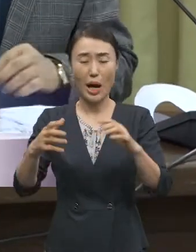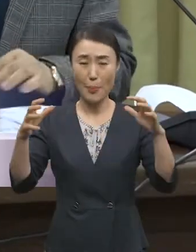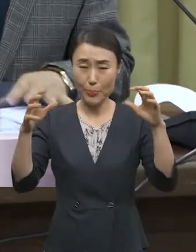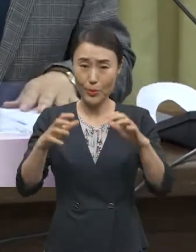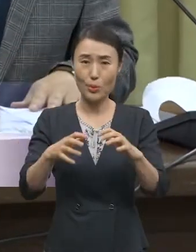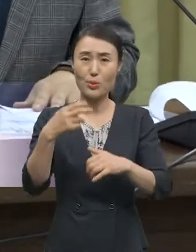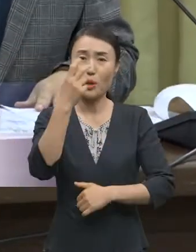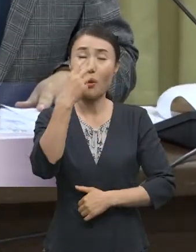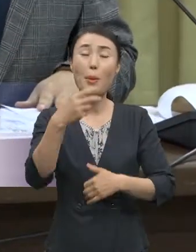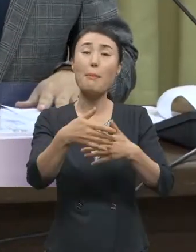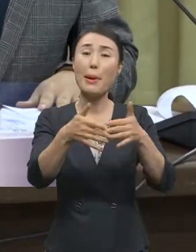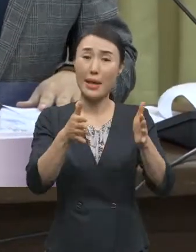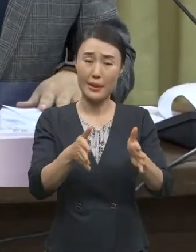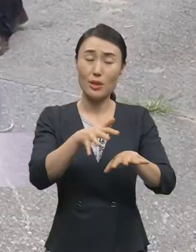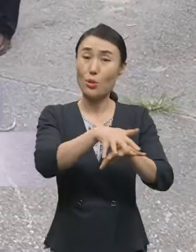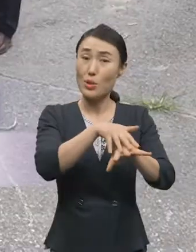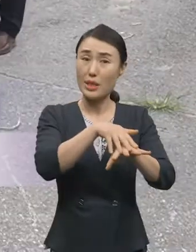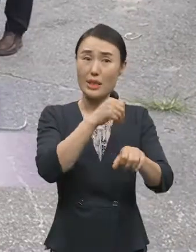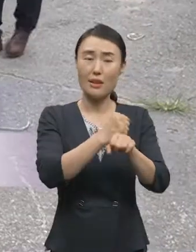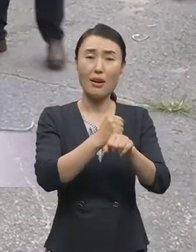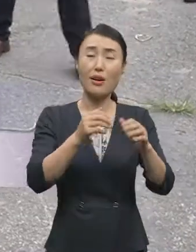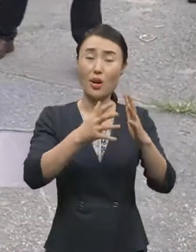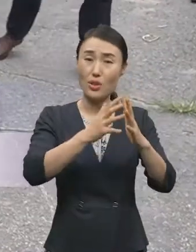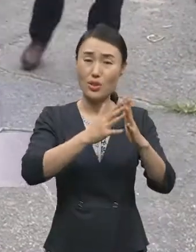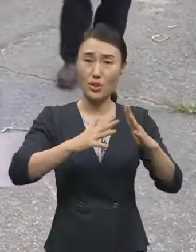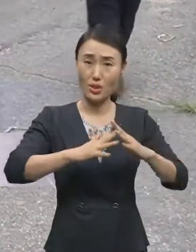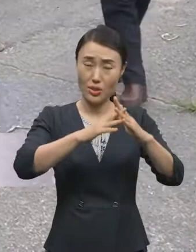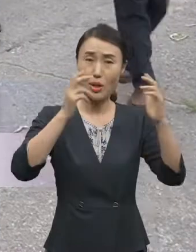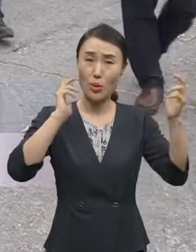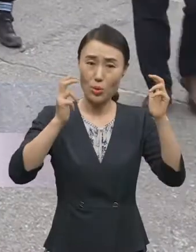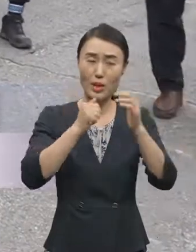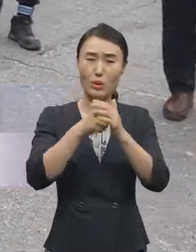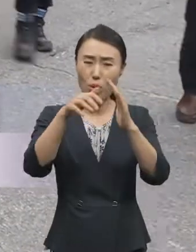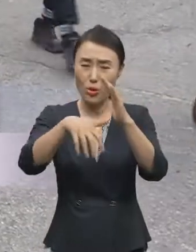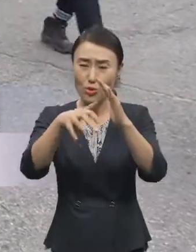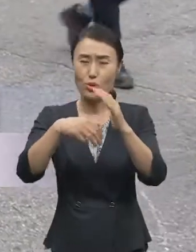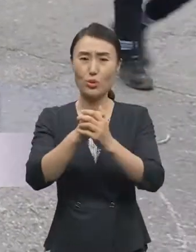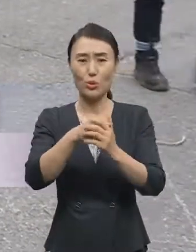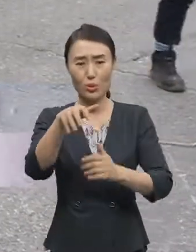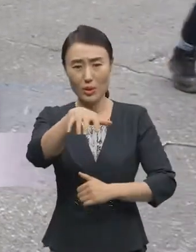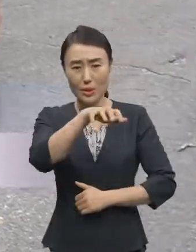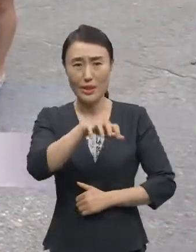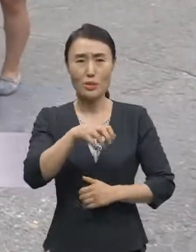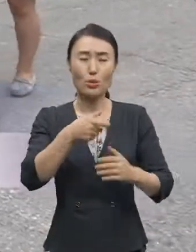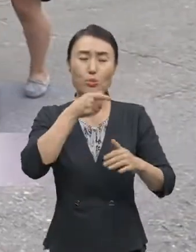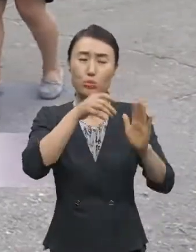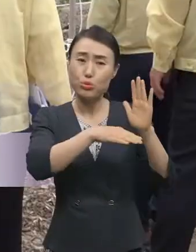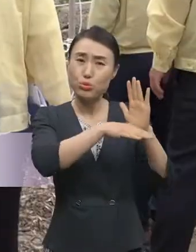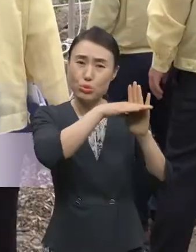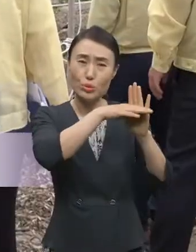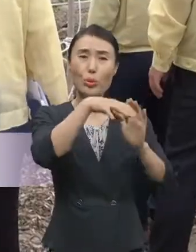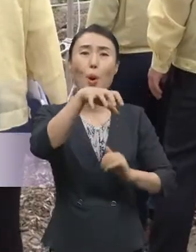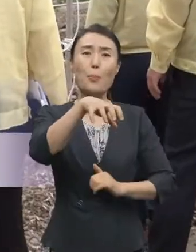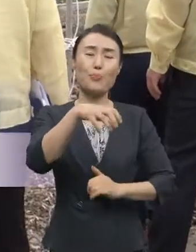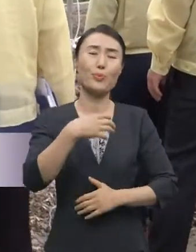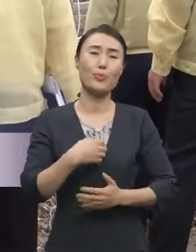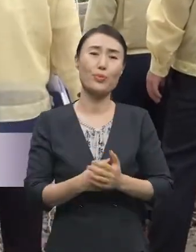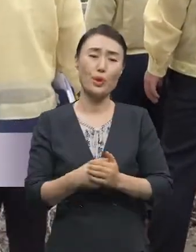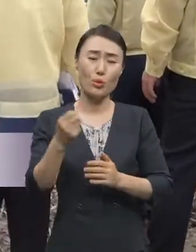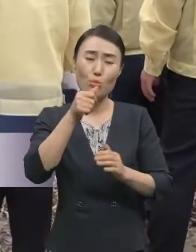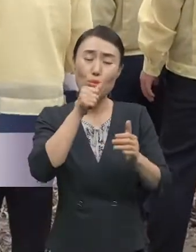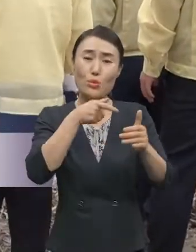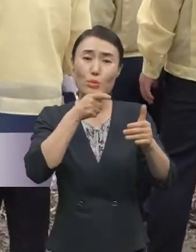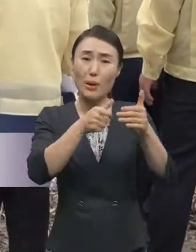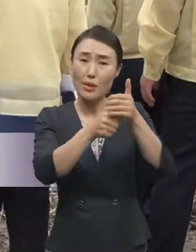합동 점검반을 구성해 건 3 공사와 건축물 등 찰 과 현장과 장 바 찰수 외우려 지역 익사